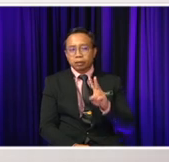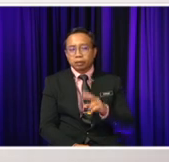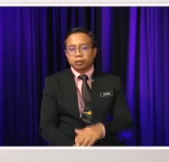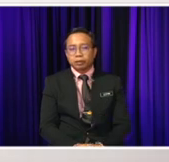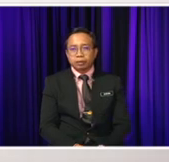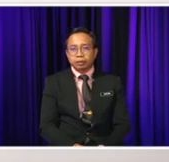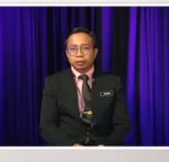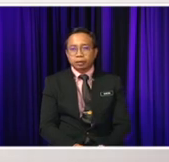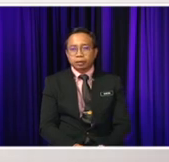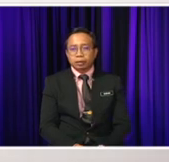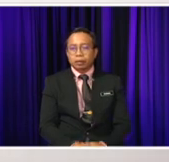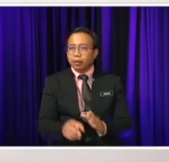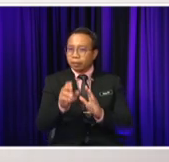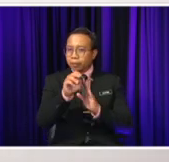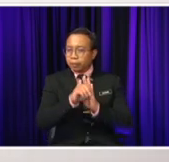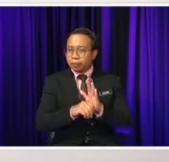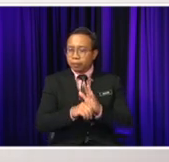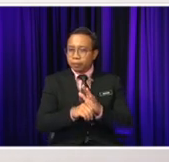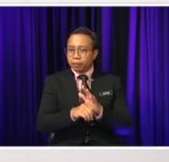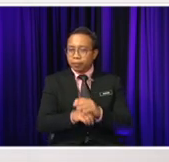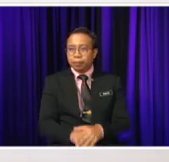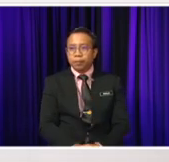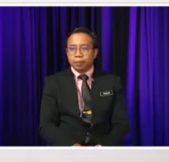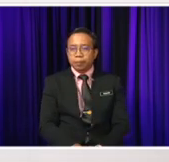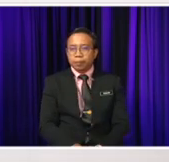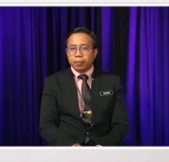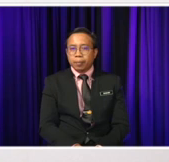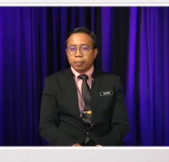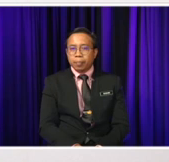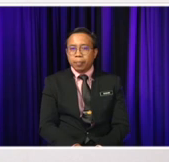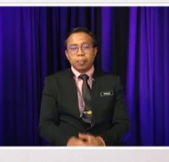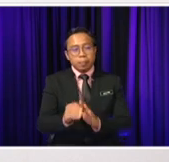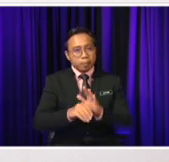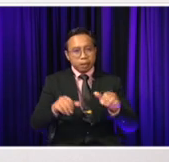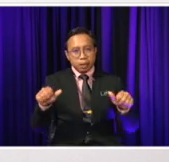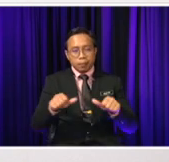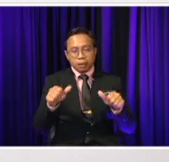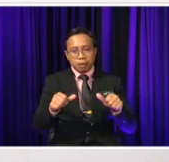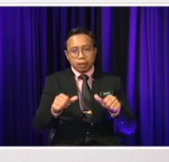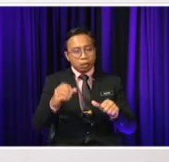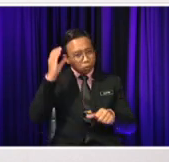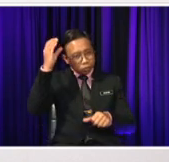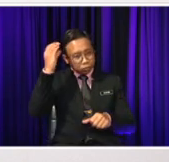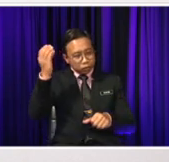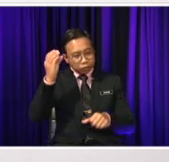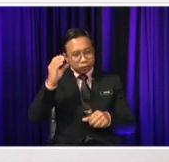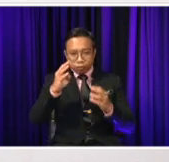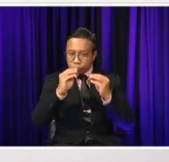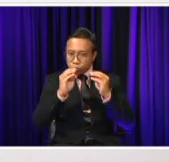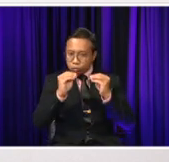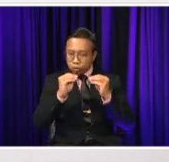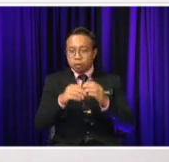yang kedua apa dia yang kedua Coba lu main sampai ke yang kedua untuk